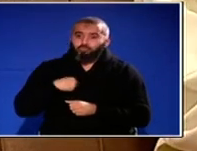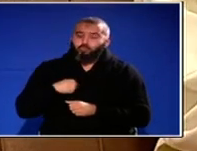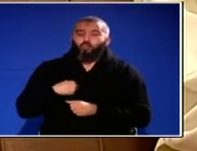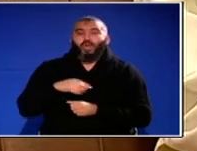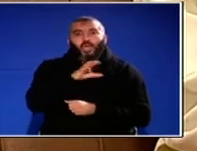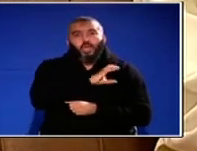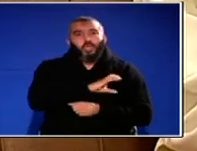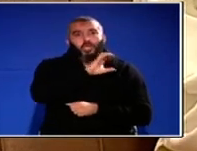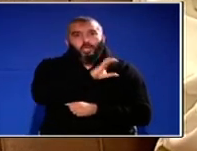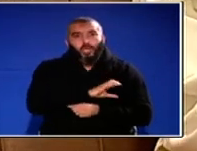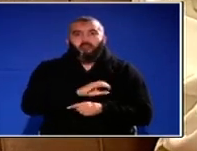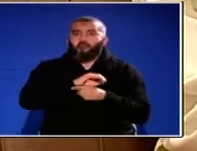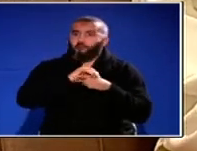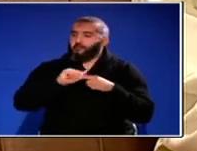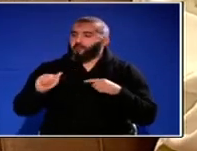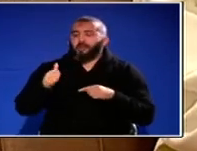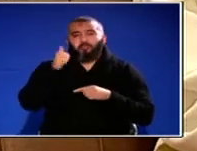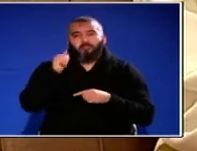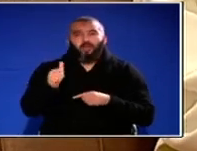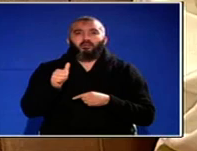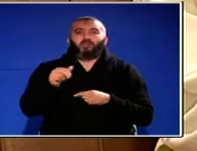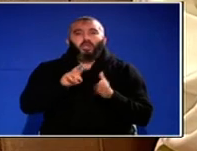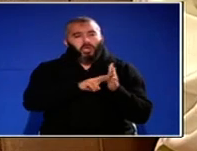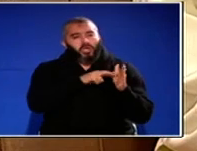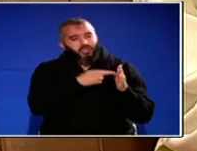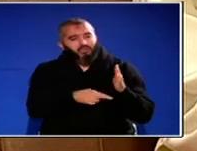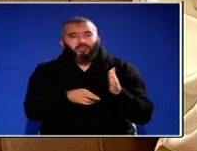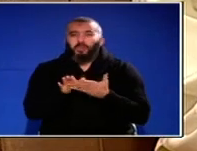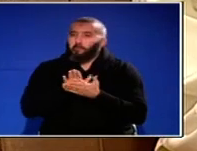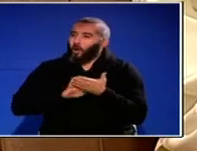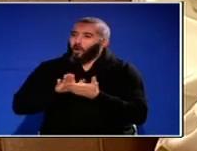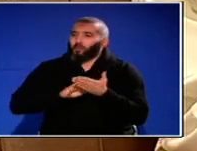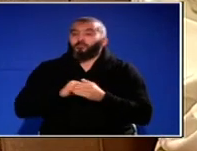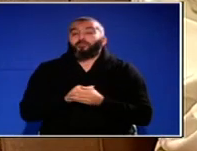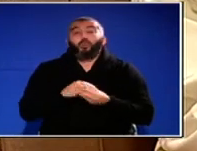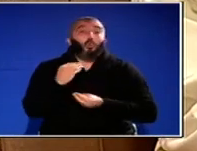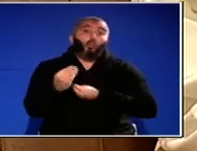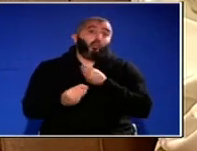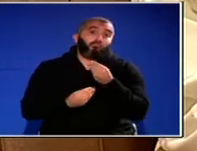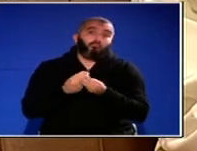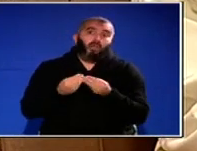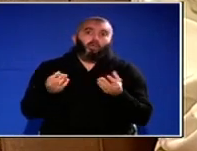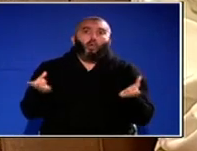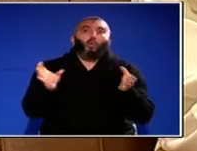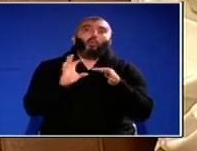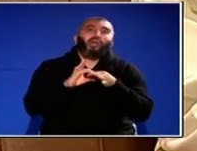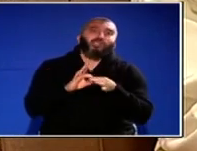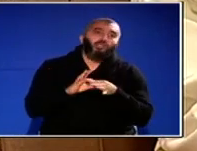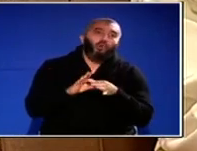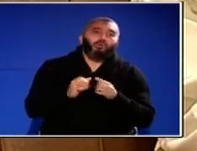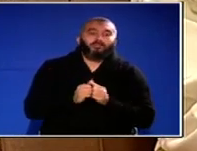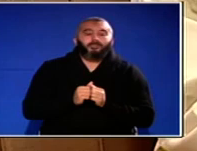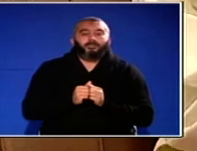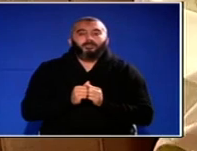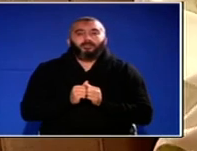وبالتالي أحاول أن أكون بارا. إذا كانت العلاقة بيني وبين الأهل، إذا كان